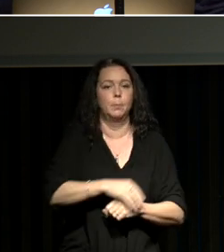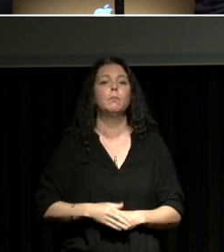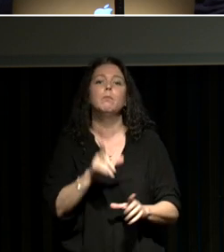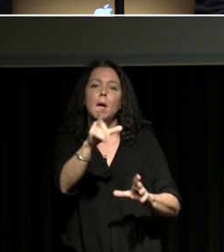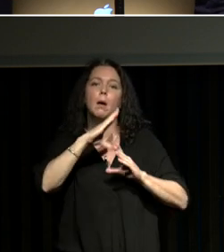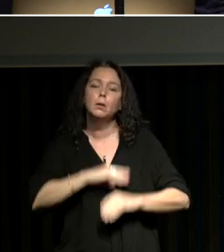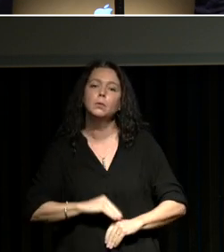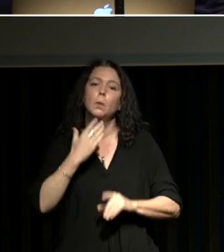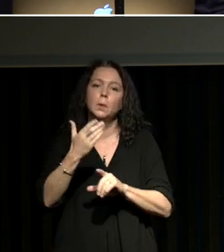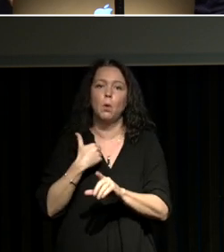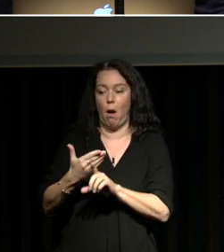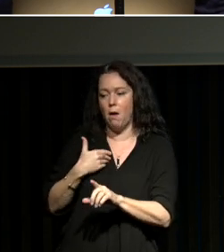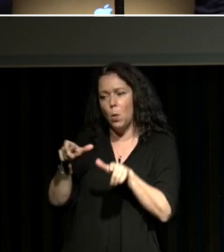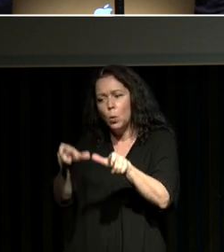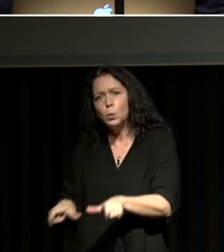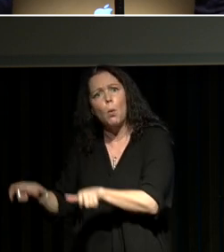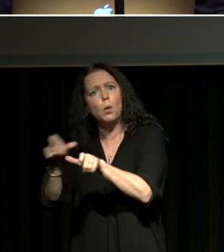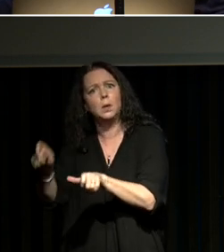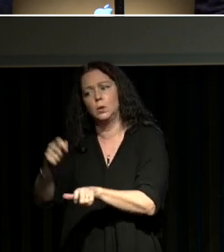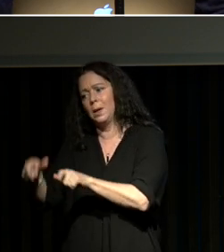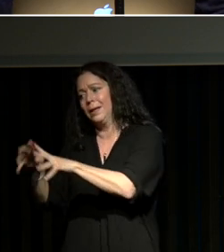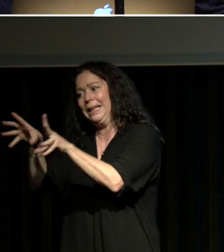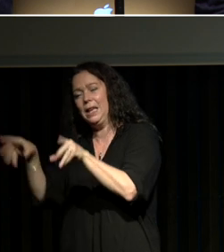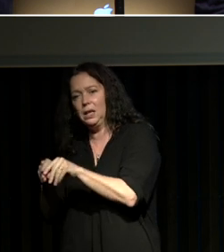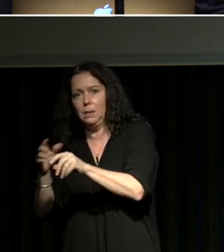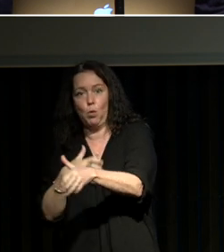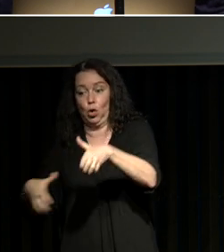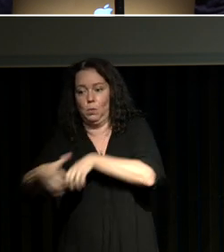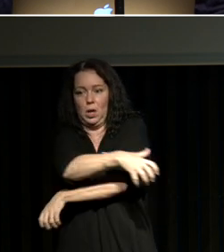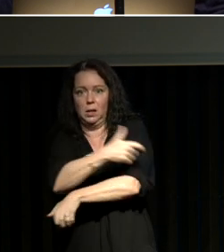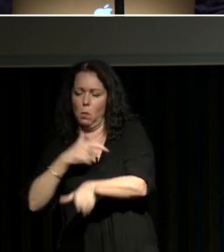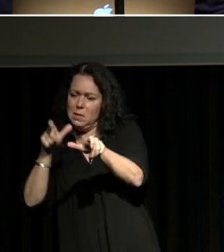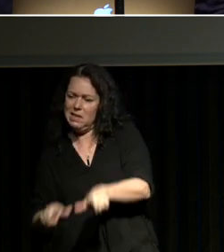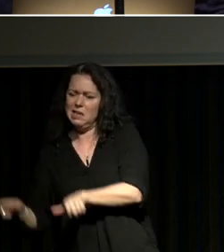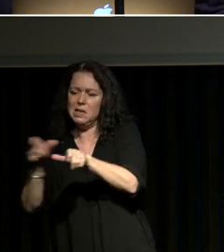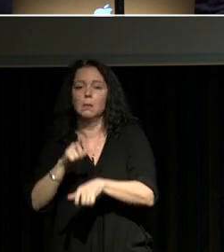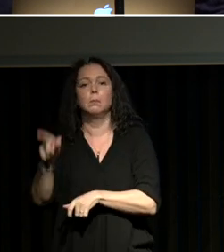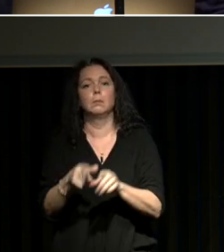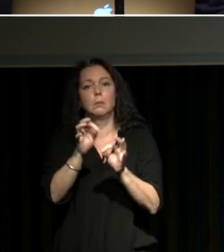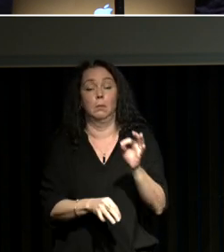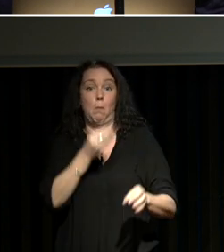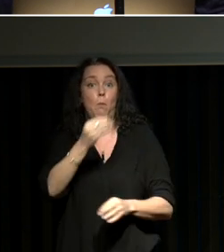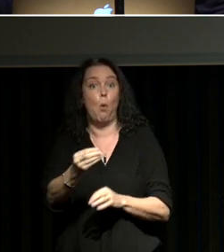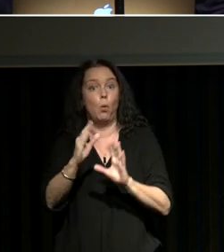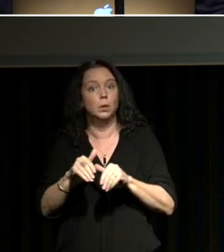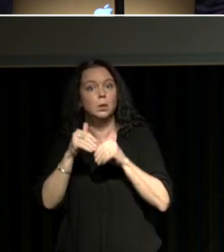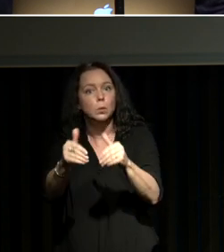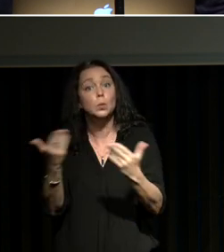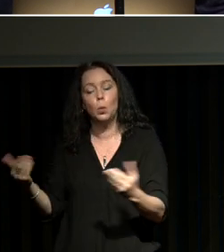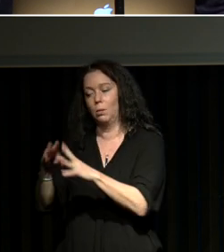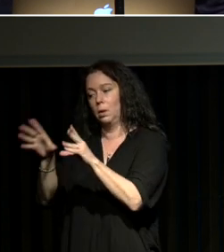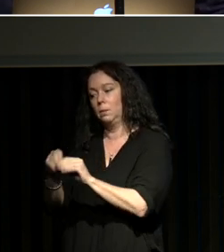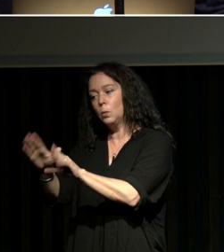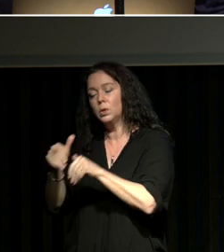un rétro-contrôle vis-à-vis des équipes de transplantation, et les résultats restant excellents, les équipes ont pris l'habitude de travailler avec des